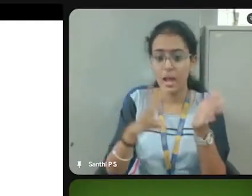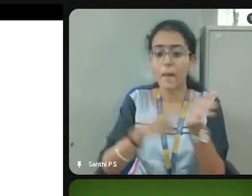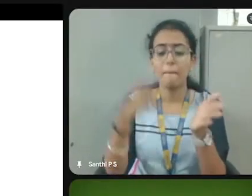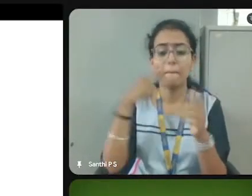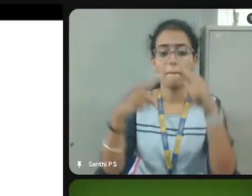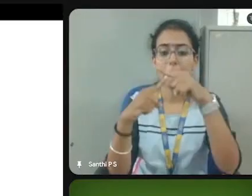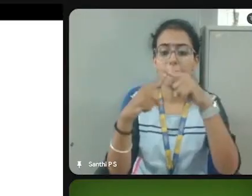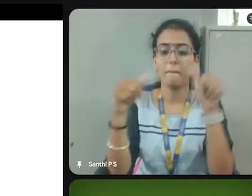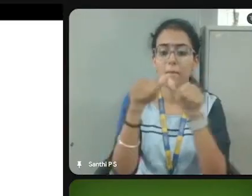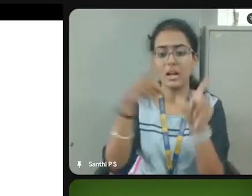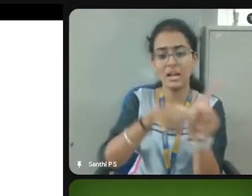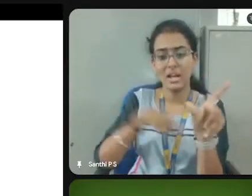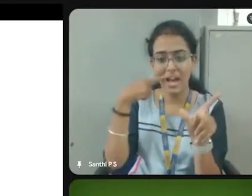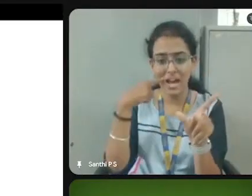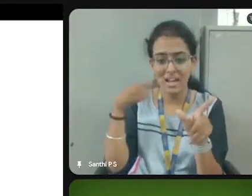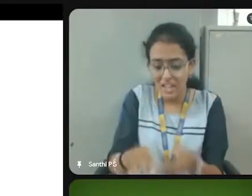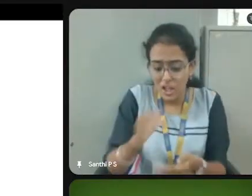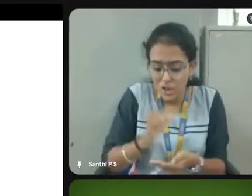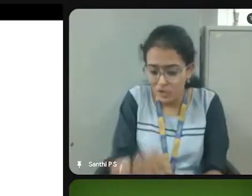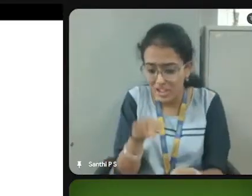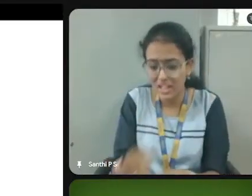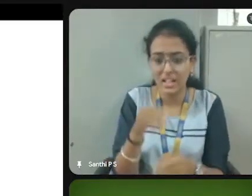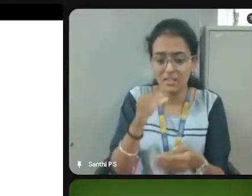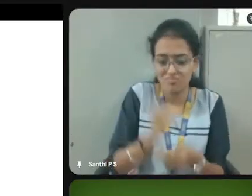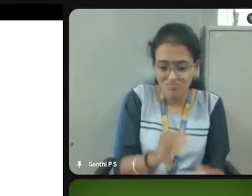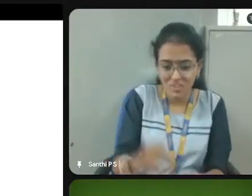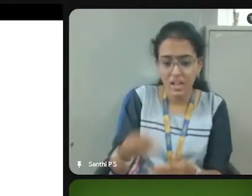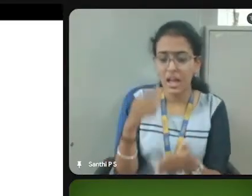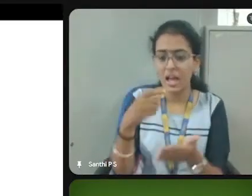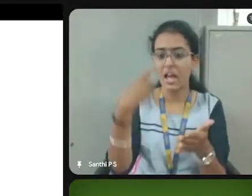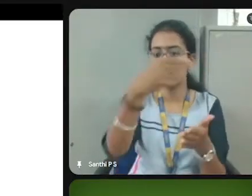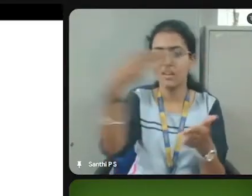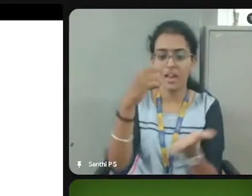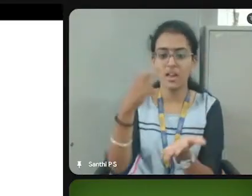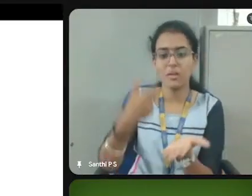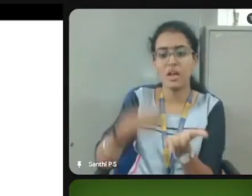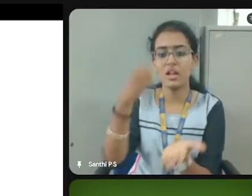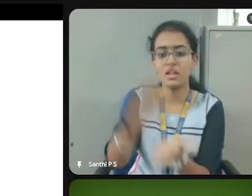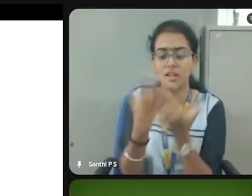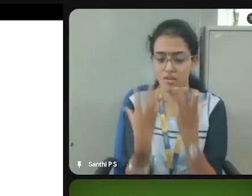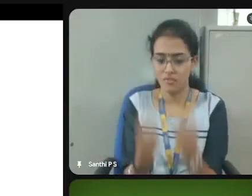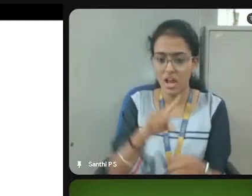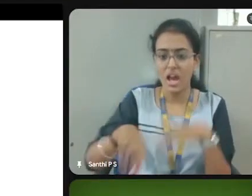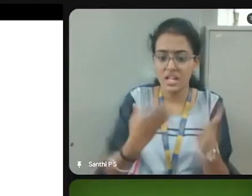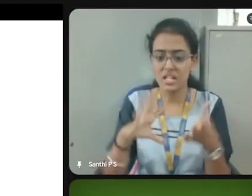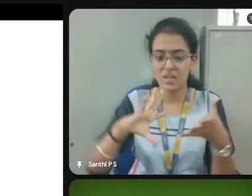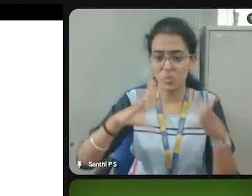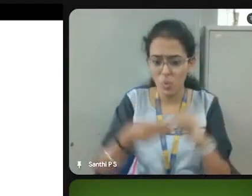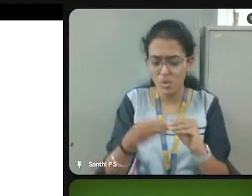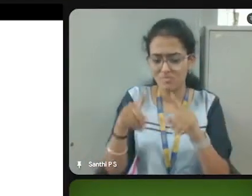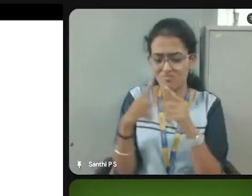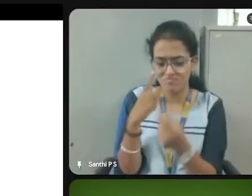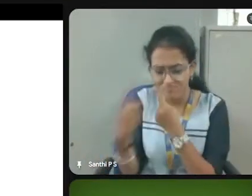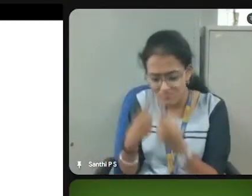വയസ്സിന് താഴെയുള്ള ടൈപ്പ് 1 പ്രമേഹമുള്ള എല്ലാ കുട്ടികളുടെയും പേര് രജിസ്റ്റർ ചെയ്യുകയും ഒരു കോംപ്രഹെൻസീവ് ആയിട്ടുള്ള ഒരു ഹെൽത്ത് ചെക്കപ്പും